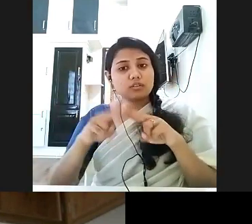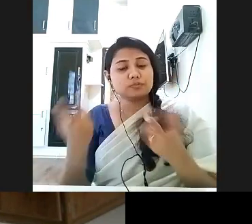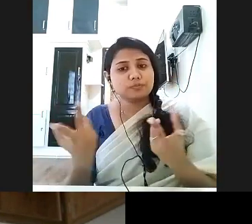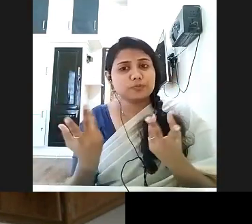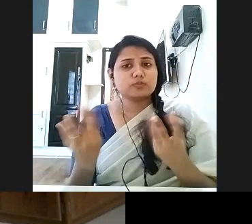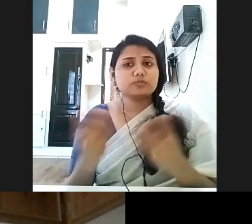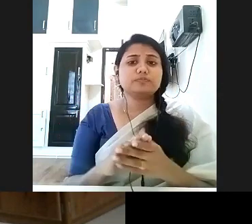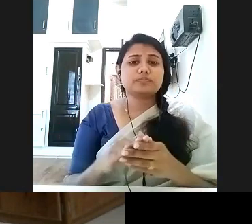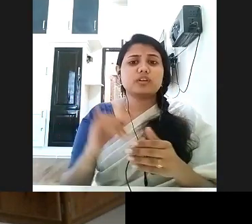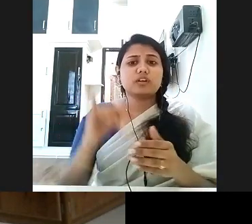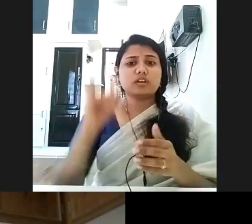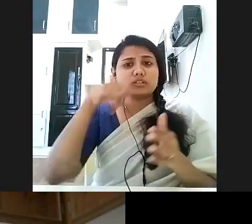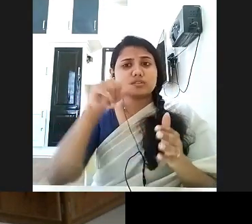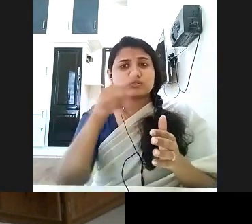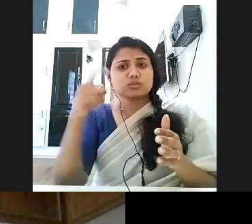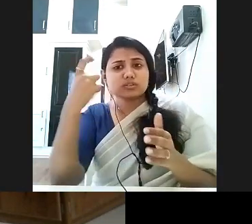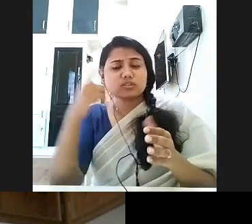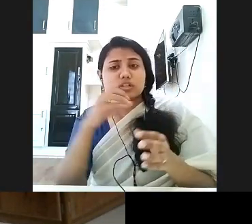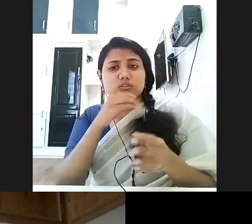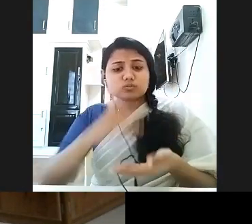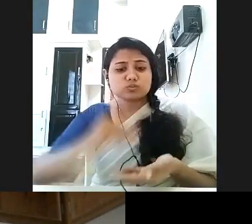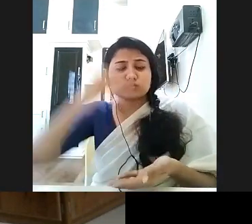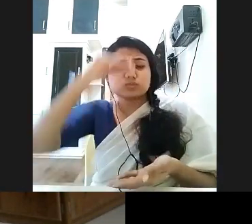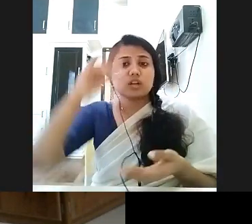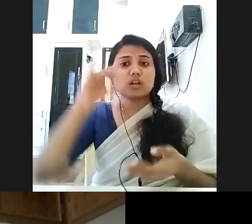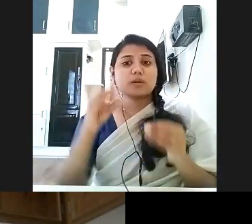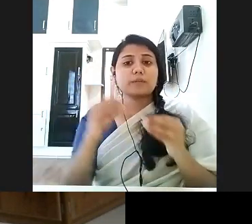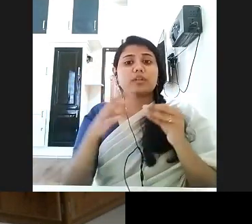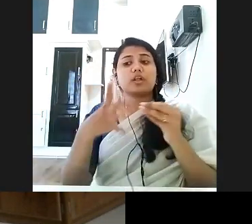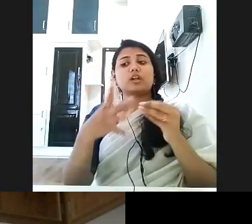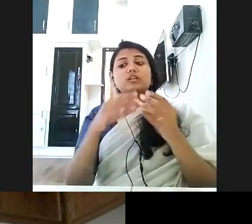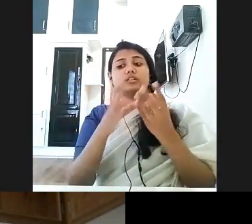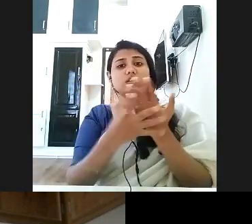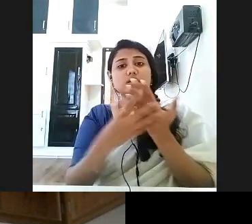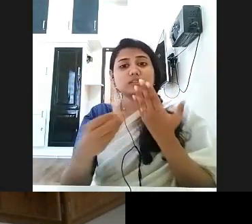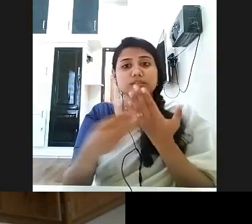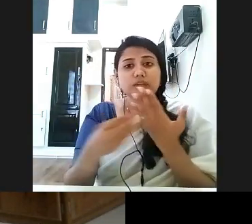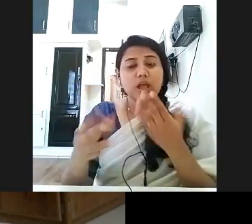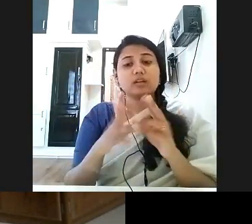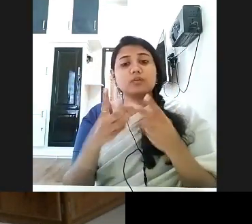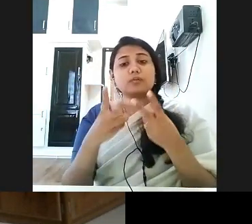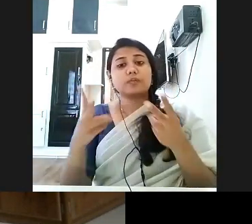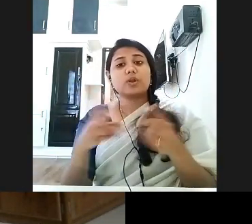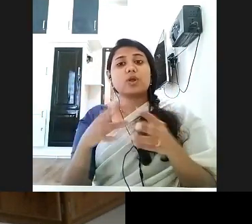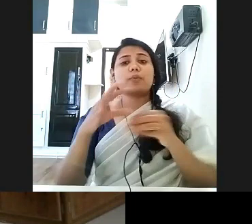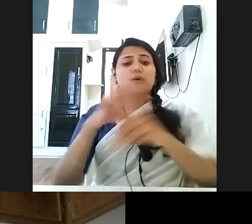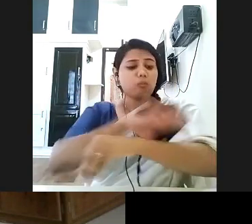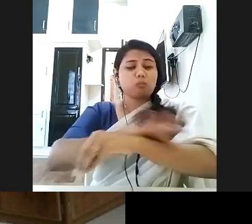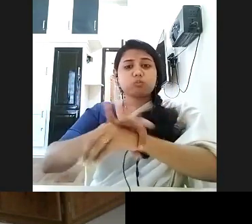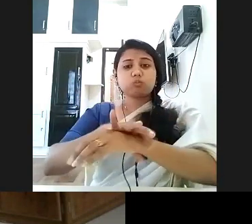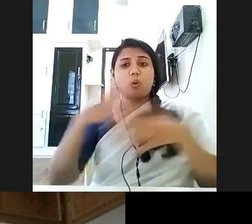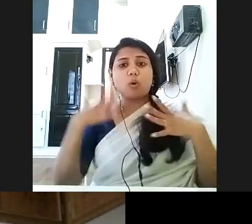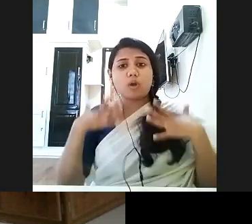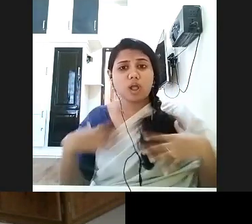6 and 7 years and above kidney നമുക്ക് DEXA സ്കാനും കാര്യങ്ങളൊക്കെ ചെയ്യാൻ പറ്റുന്നതാണ്. അങ്ങനെ ബോൺ ഹെൽത്ത് മോശമാണെങ്കിൽ